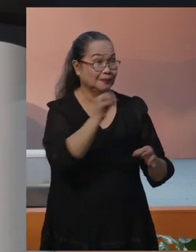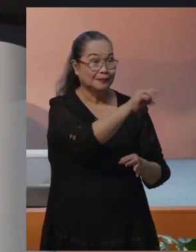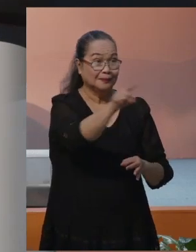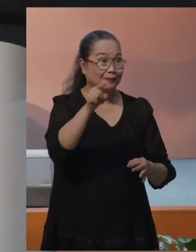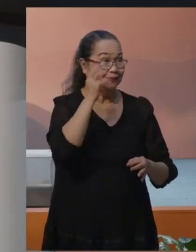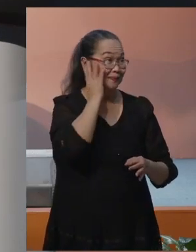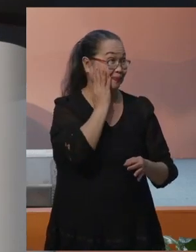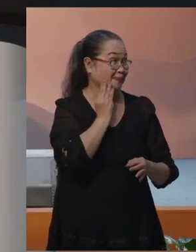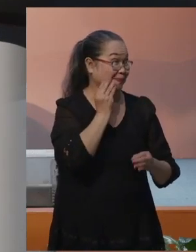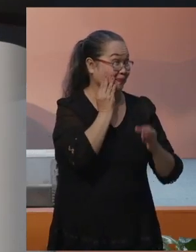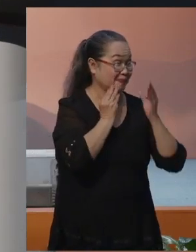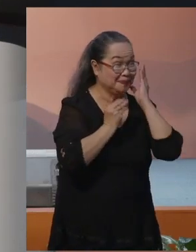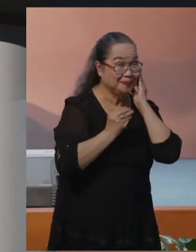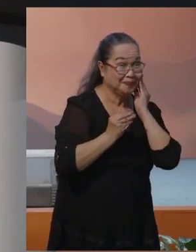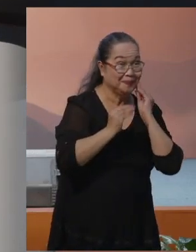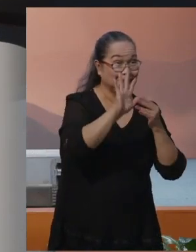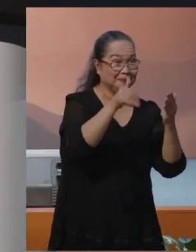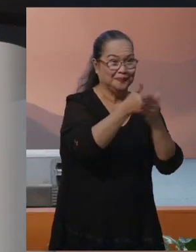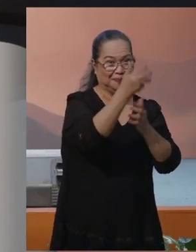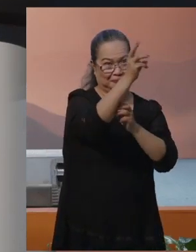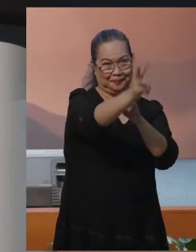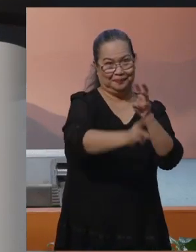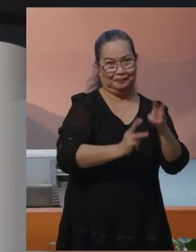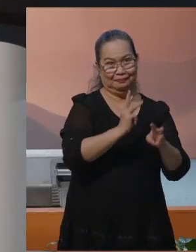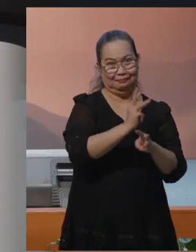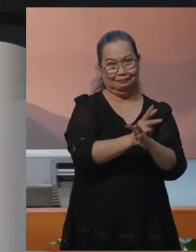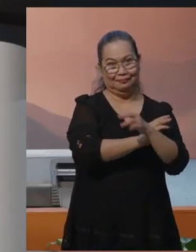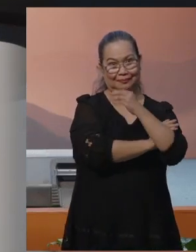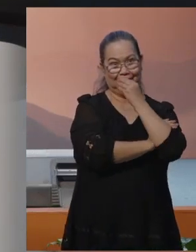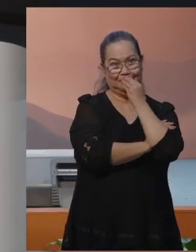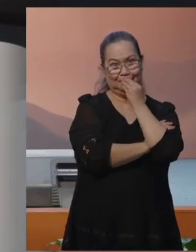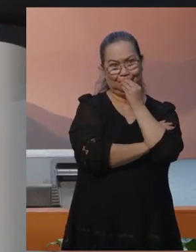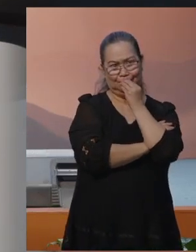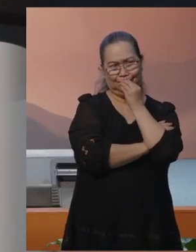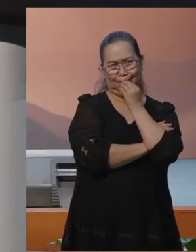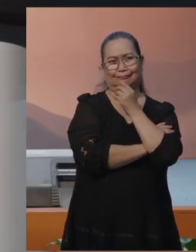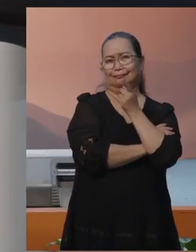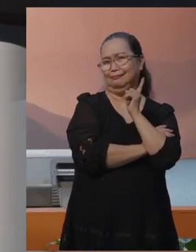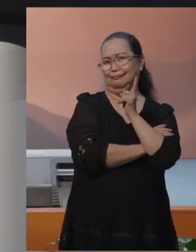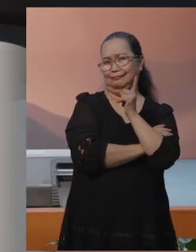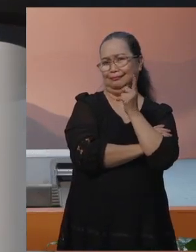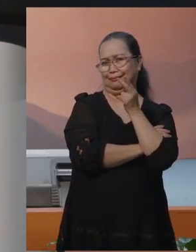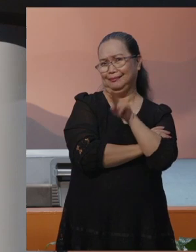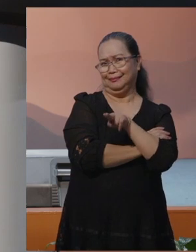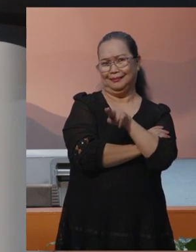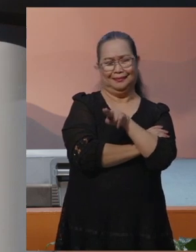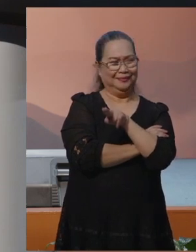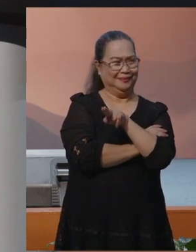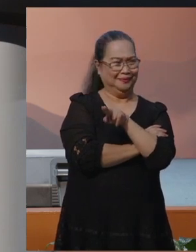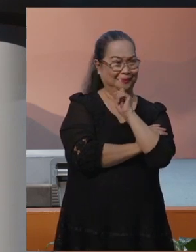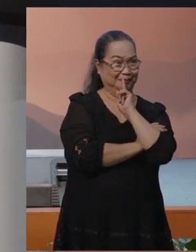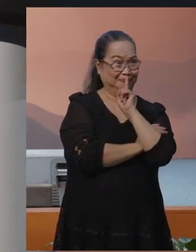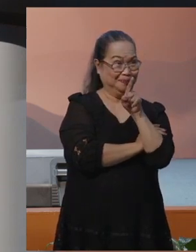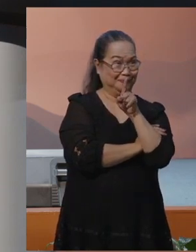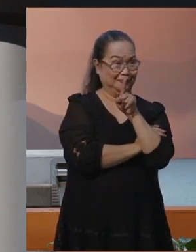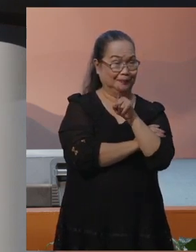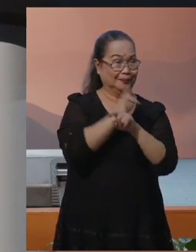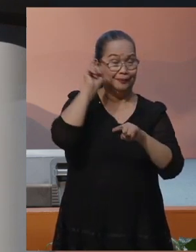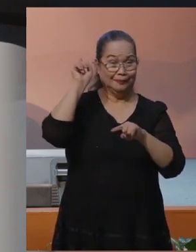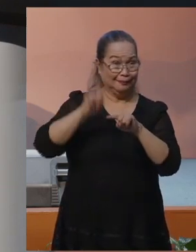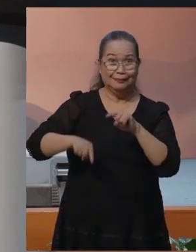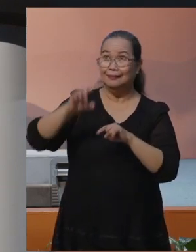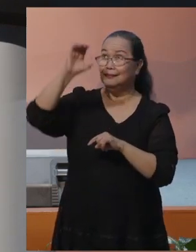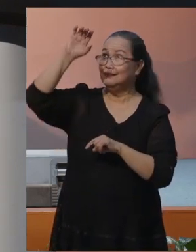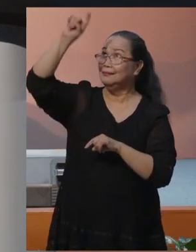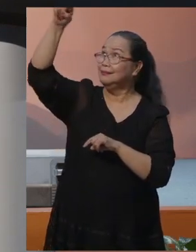naranasan to sa buong mundo. Ano kaya ang nangyari? Kasi alam nyo, hindi pwedeng pahintuin